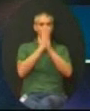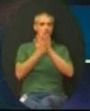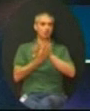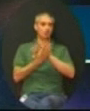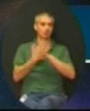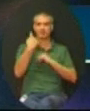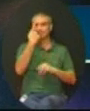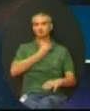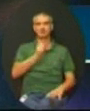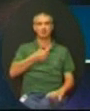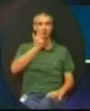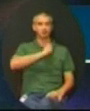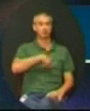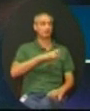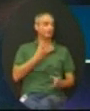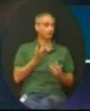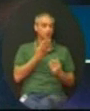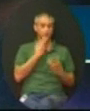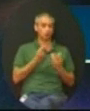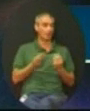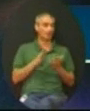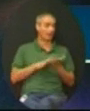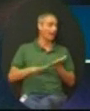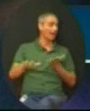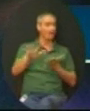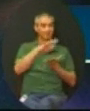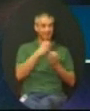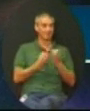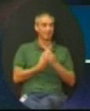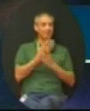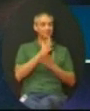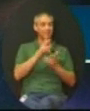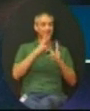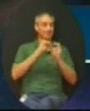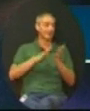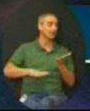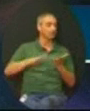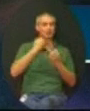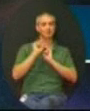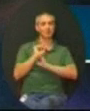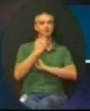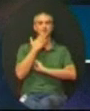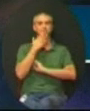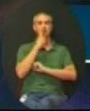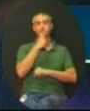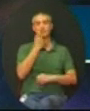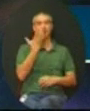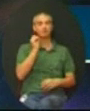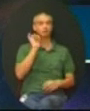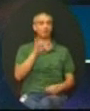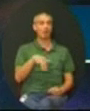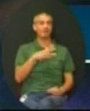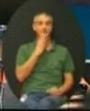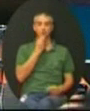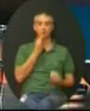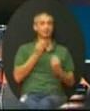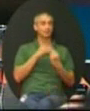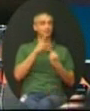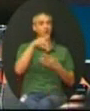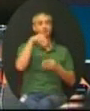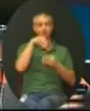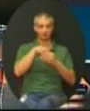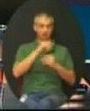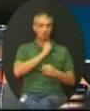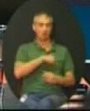של ראש העיר. הוספה של ירושלים רבתי ויצירת המטרופולין תחזק את ירושלים בכ-150,000 יהודים